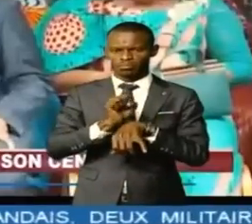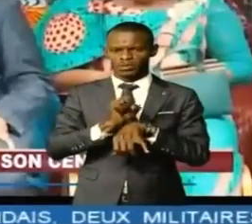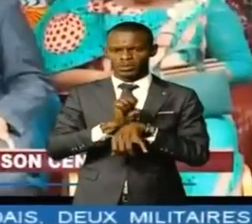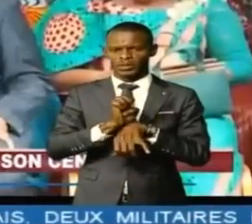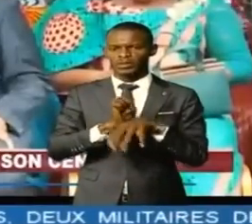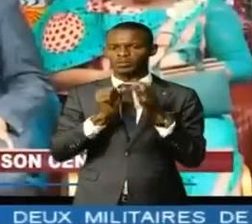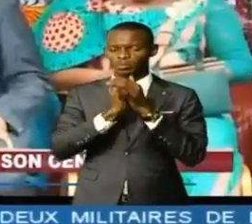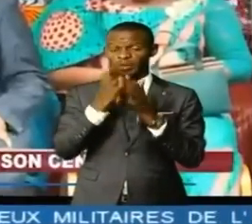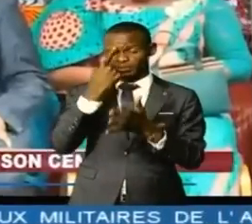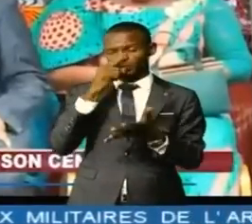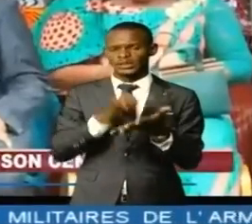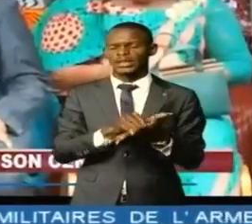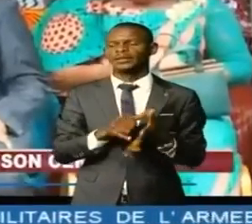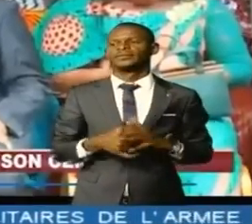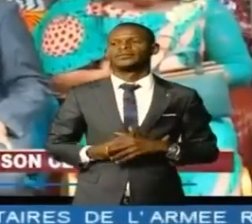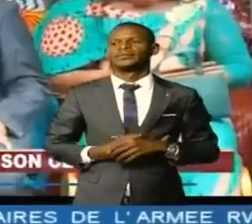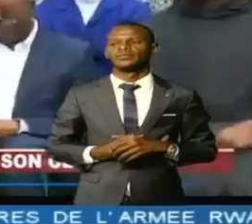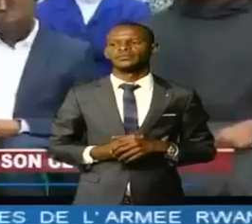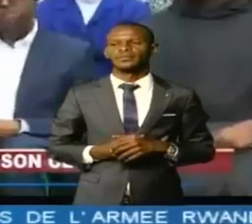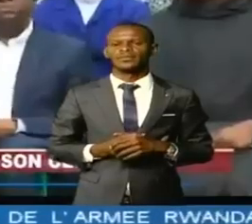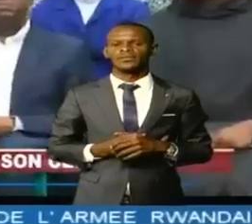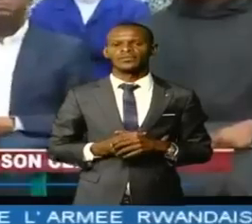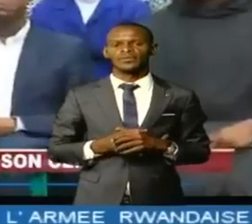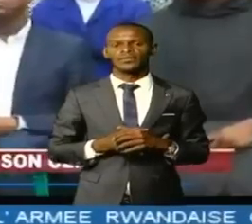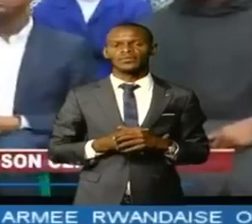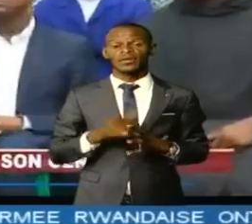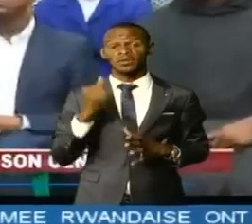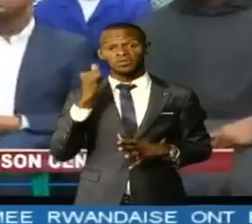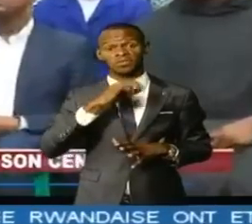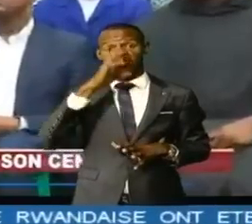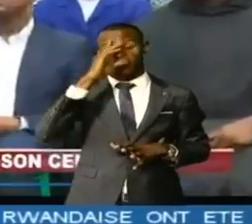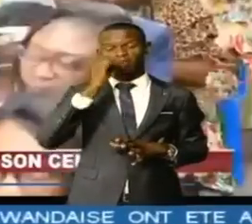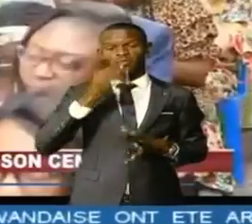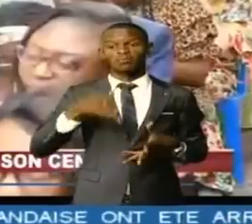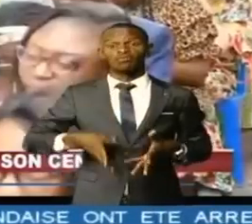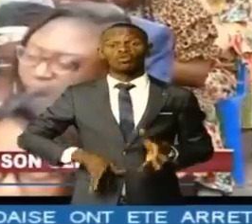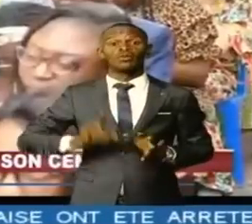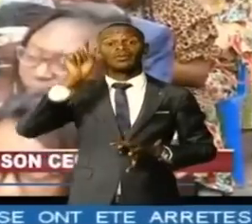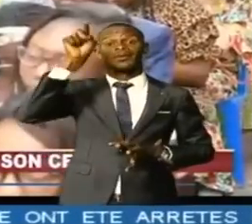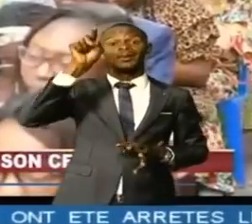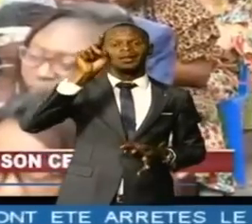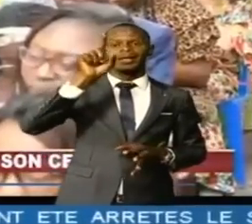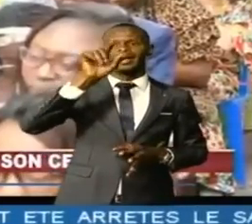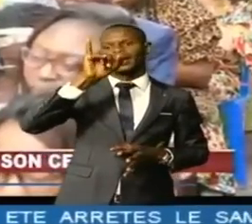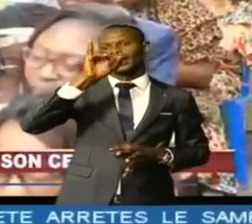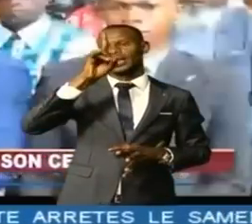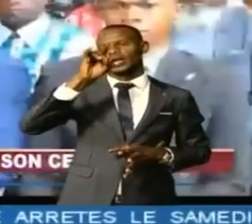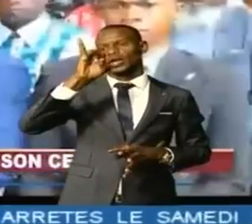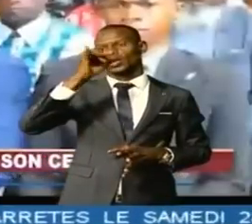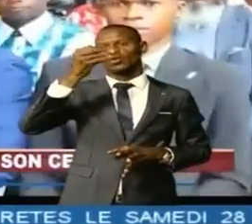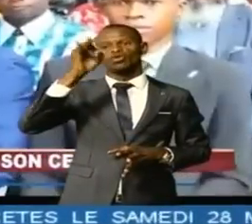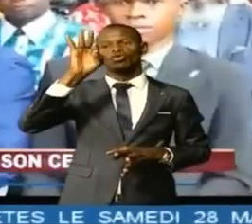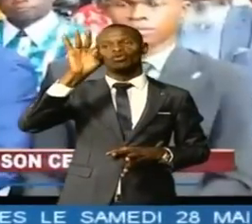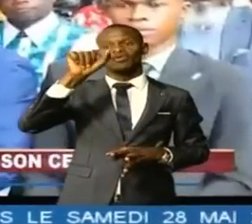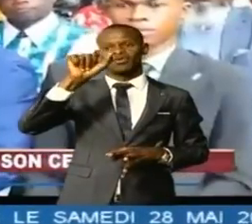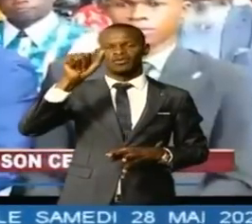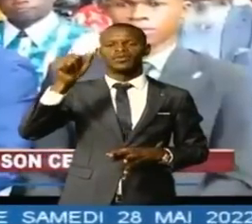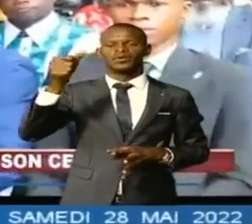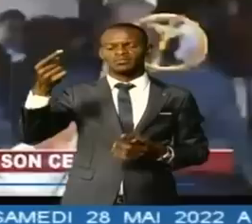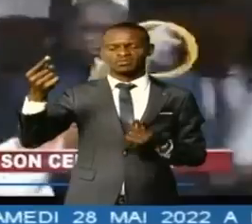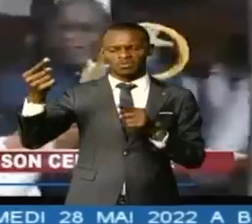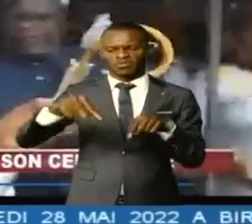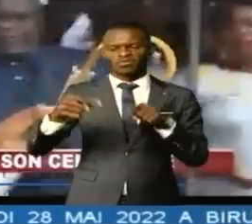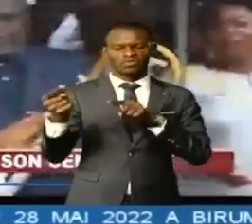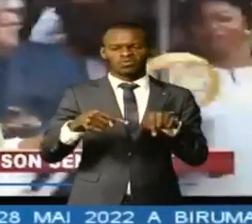fils de la grande communauté d'Idiofa ont répondu présents à la messe organisée à Kinshasa pour la célébration du centenaire